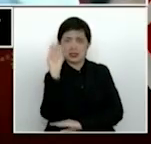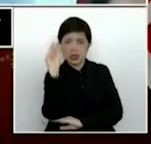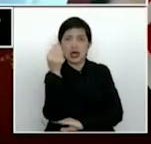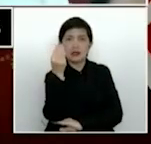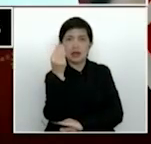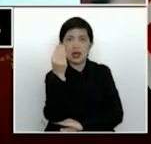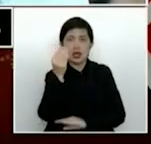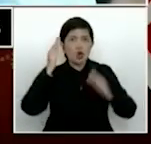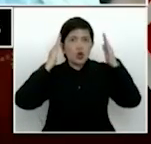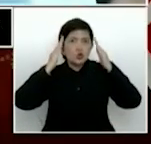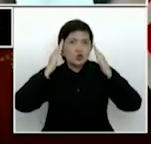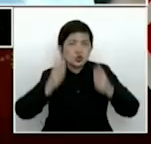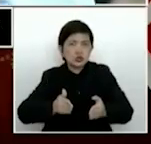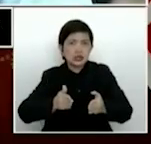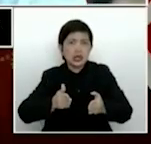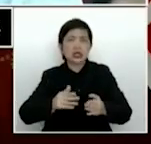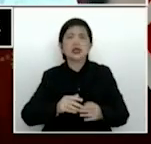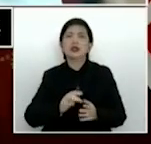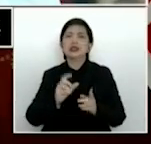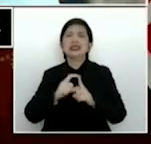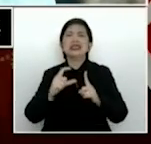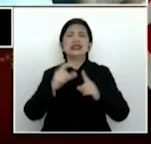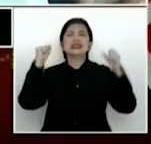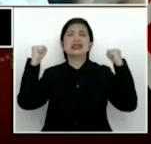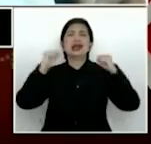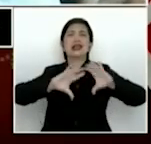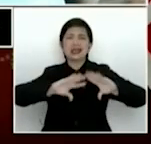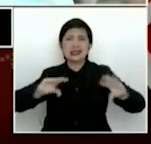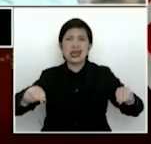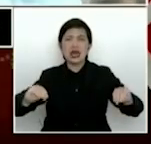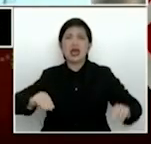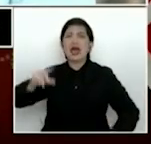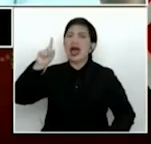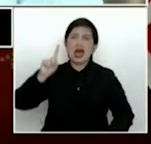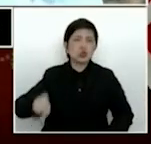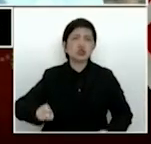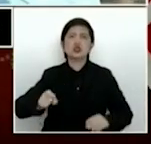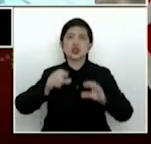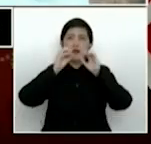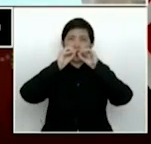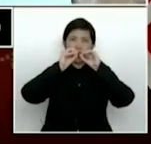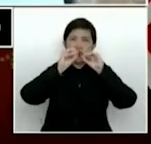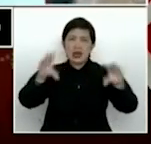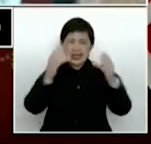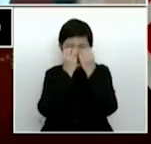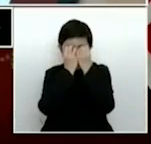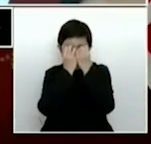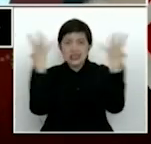DKI khususnya Dinas Tenaga Kerja harusnya selalu mengumumkan secara